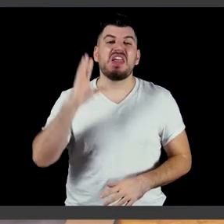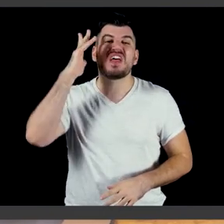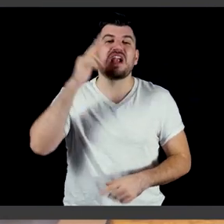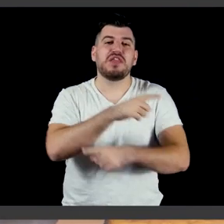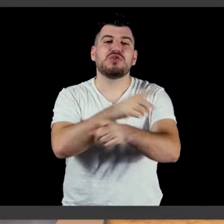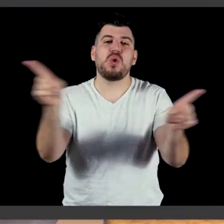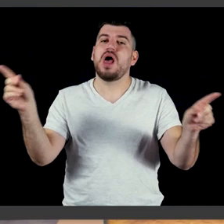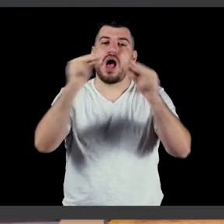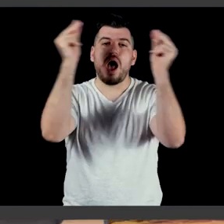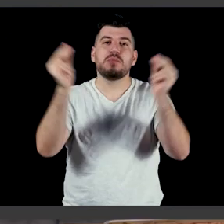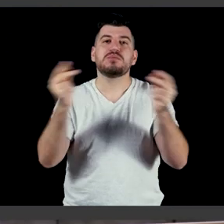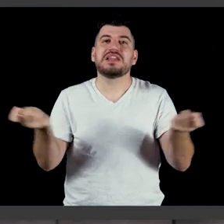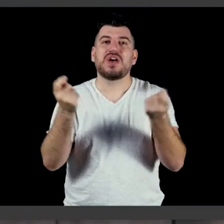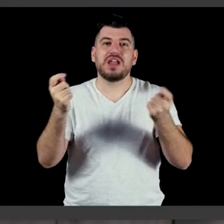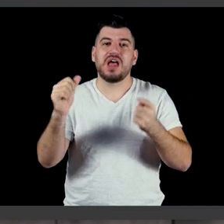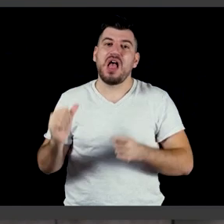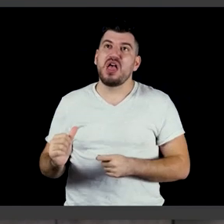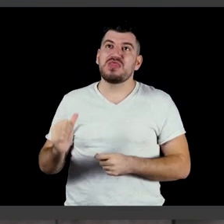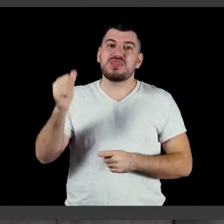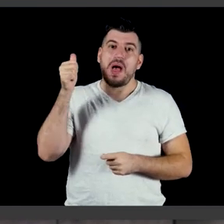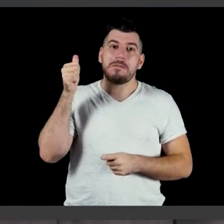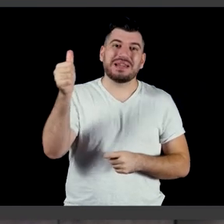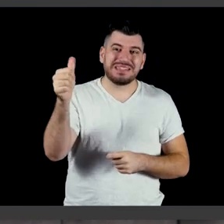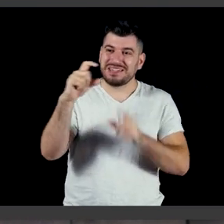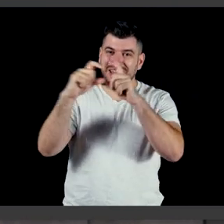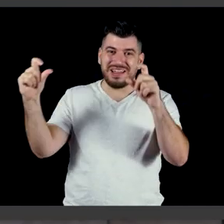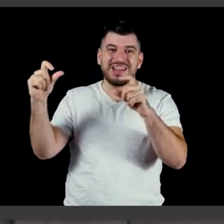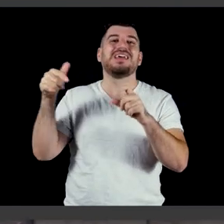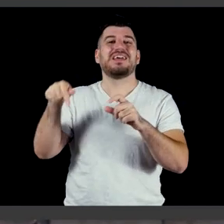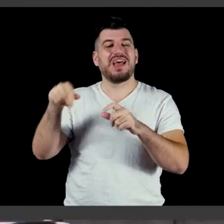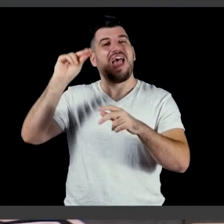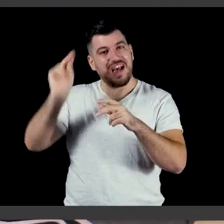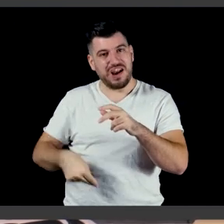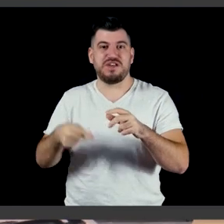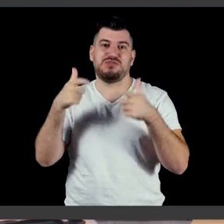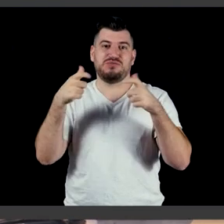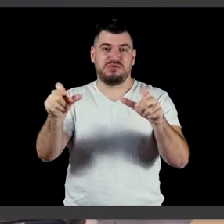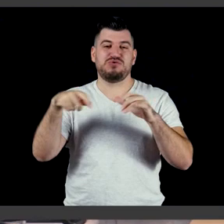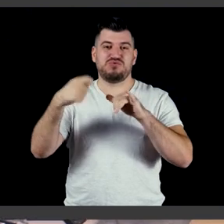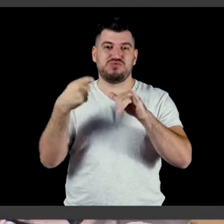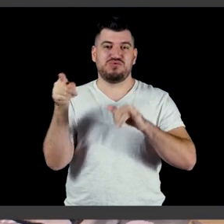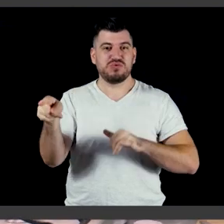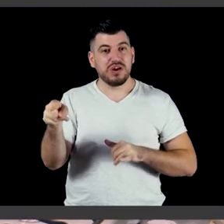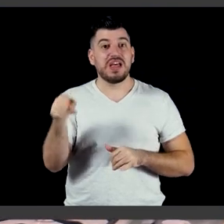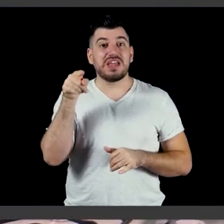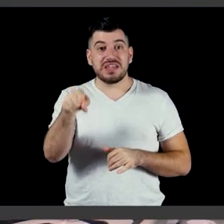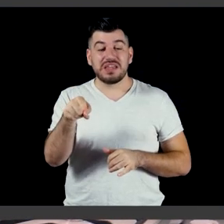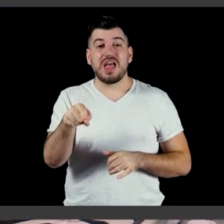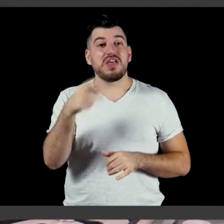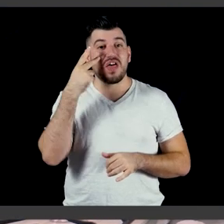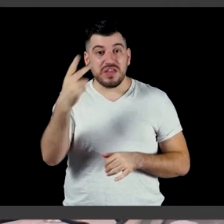κάνετε. Θα πατήσετε αυτό το κουμπί εδώ πέρα που γράφει subscribe, θα γράψετε comments από κάτω και θα πείτε ότι αυτός είναι ο καλύτερος και πιο